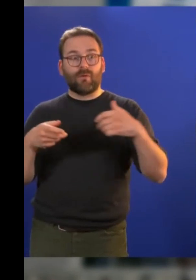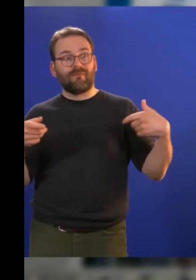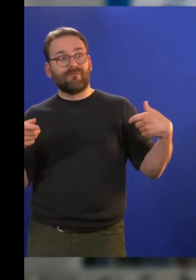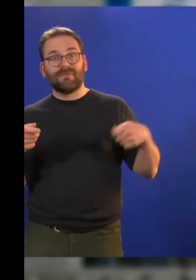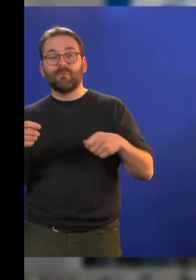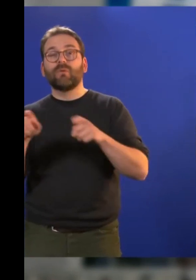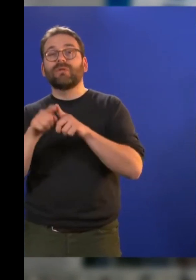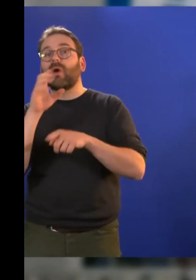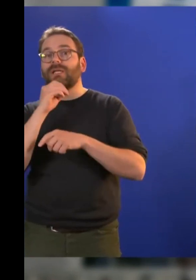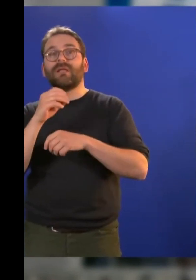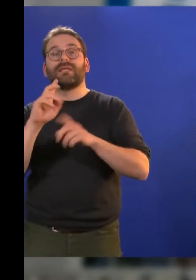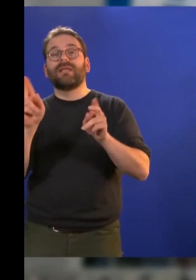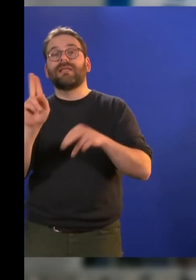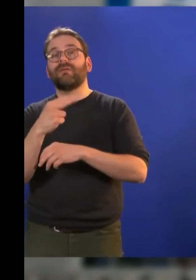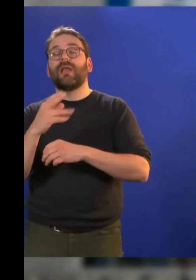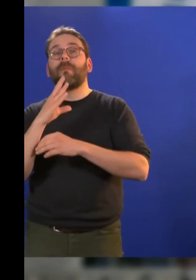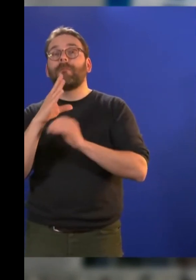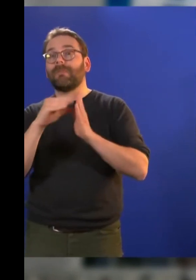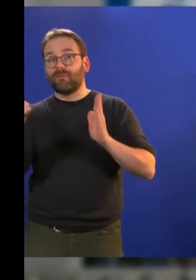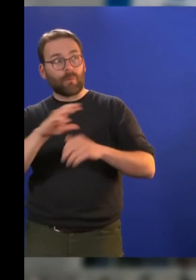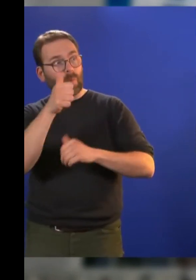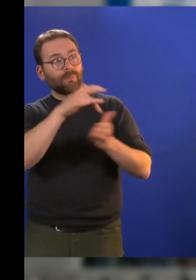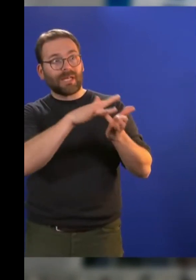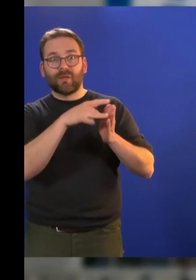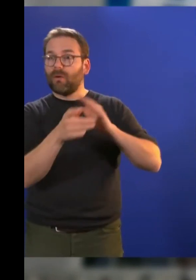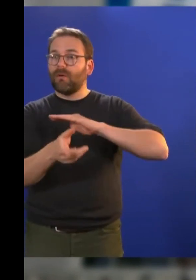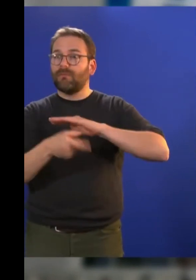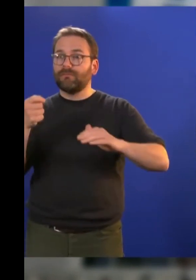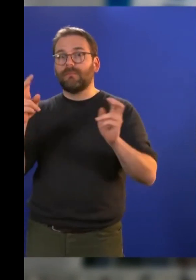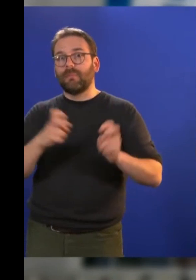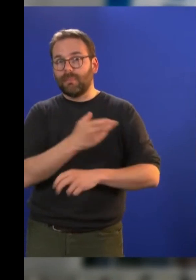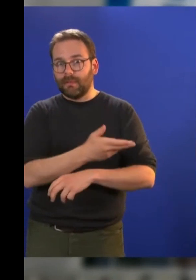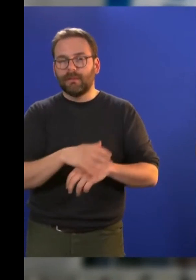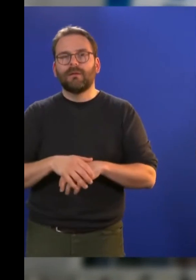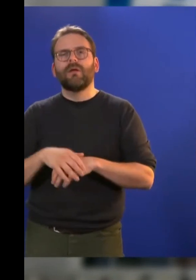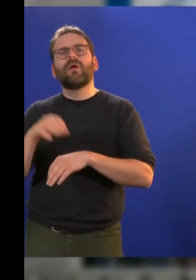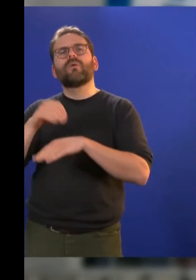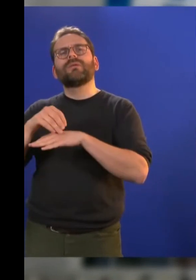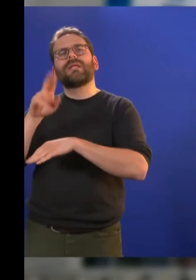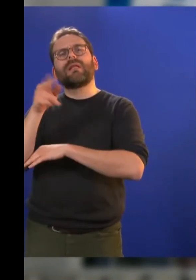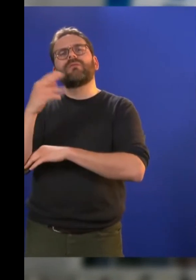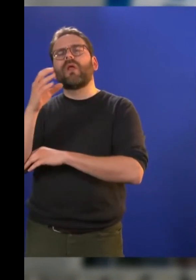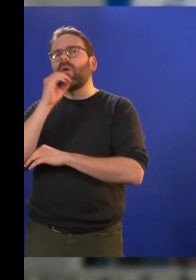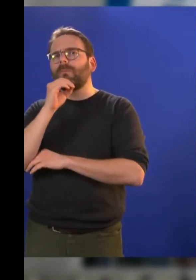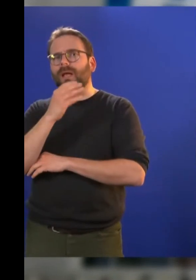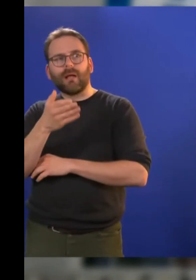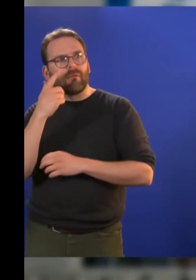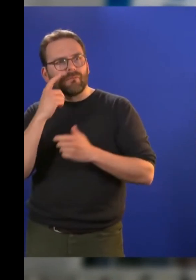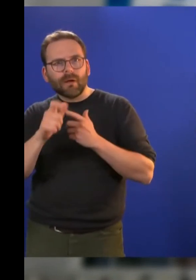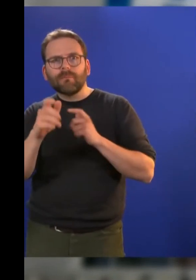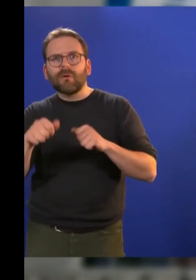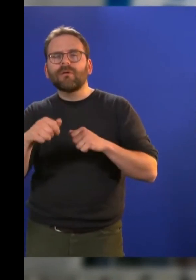l'Orchestre national des Pays de la Loire, qui est, je le rappelle, son premier client. Un conseil syndical de l'Opéra qui nous a permis d'observer que pour la